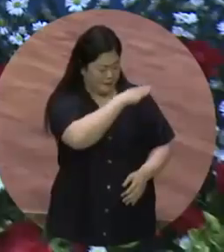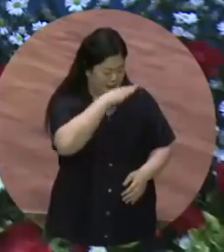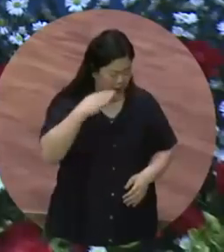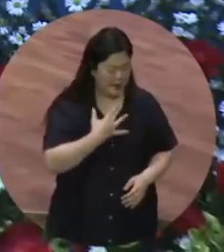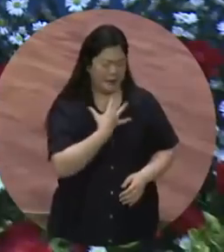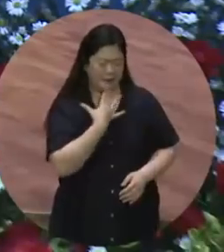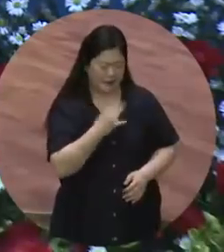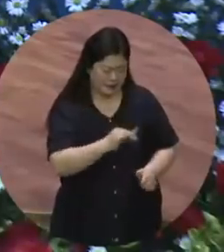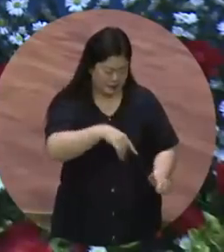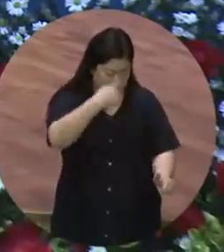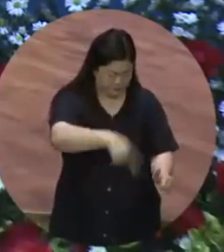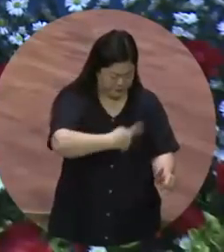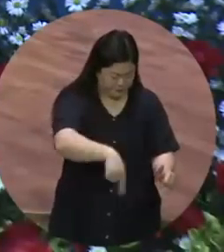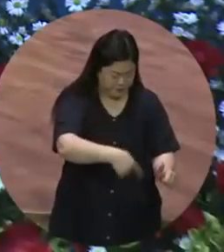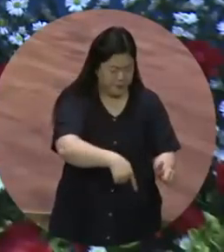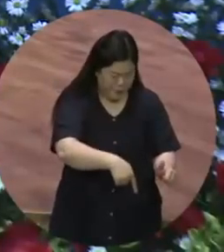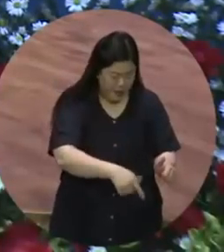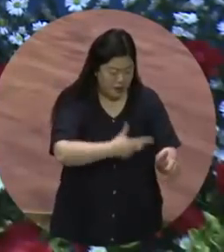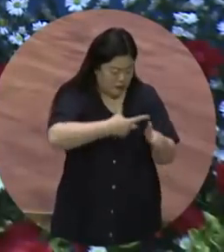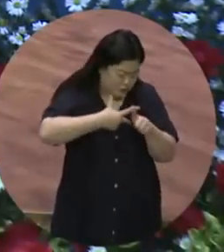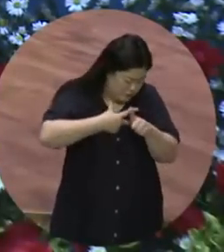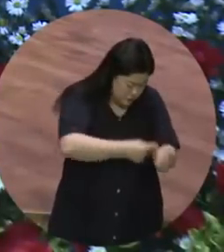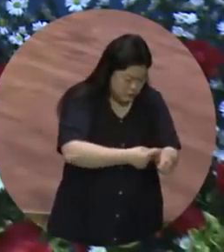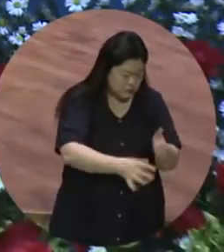아니라. 늙어도 떠나지 않는 거예요.